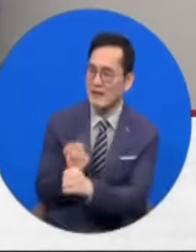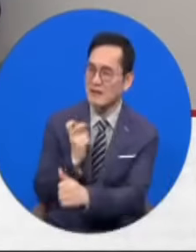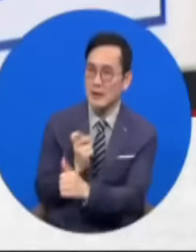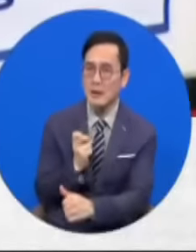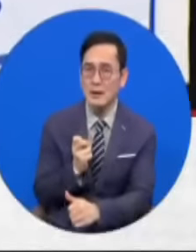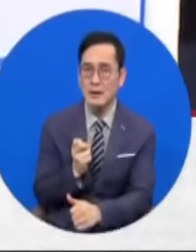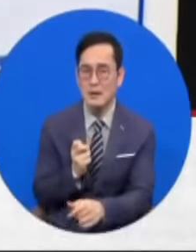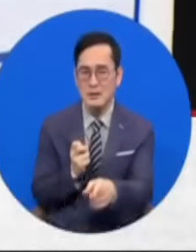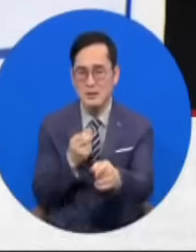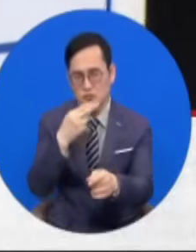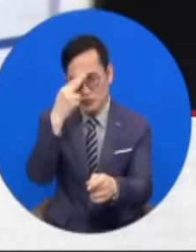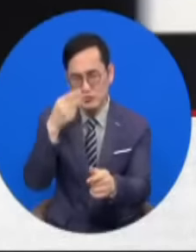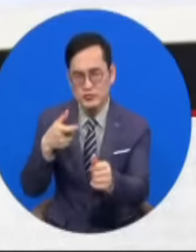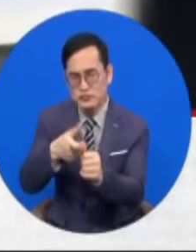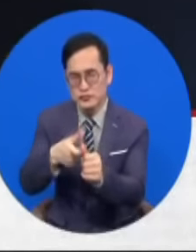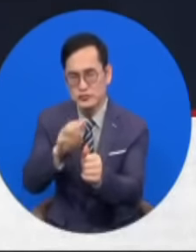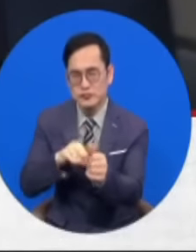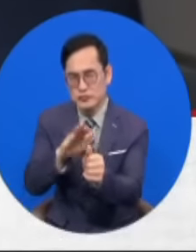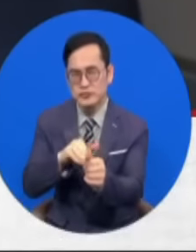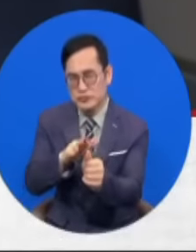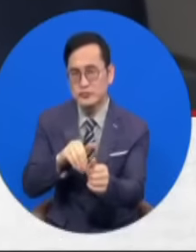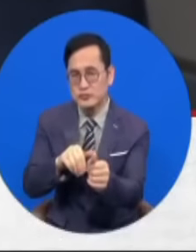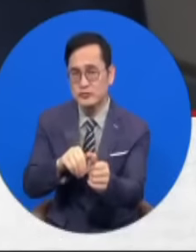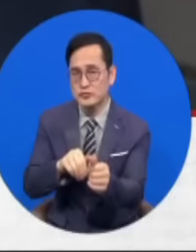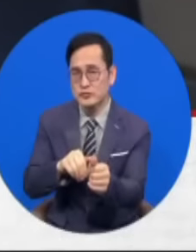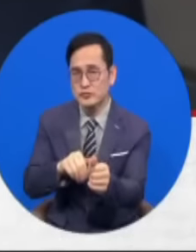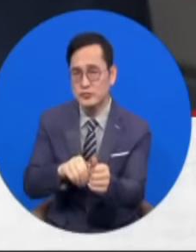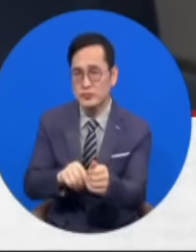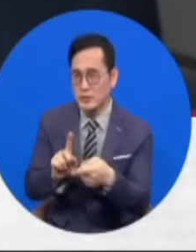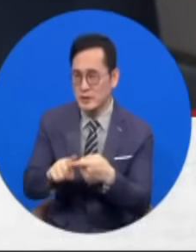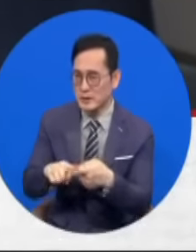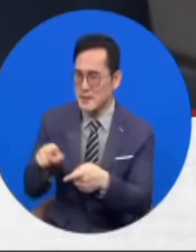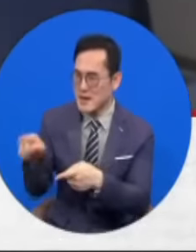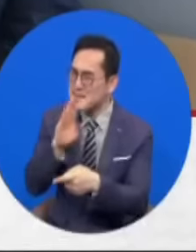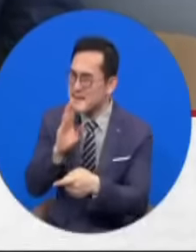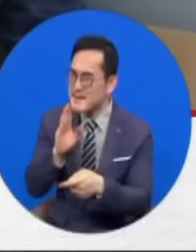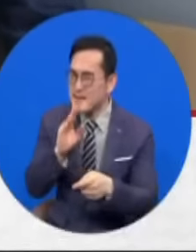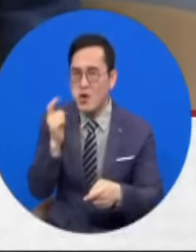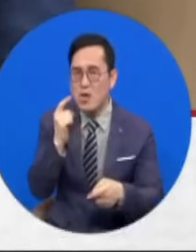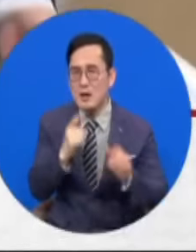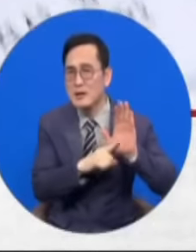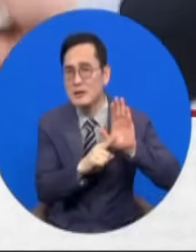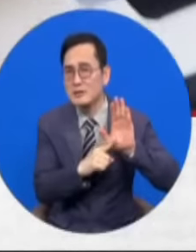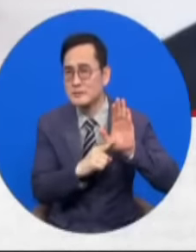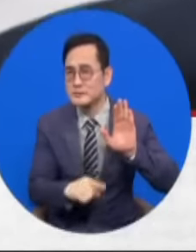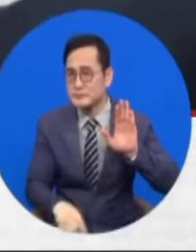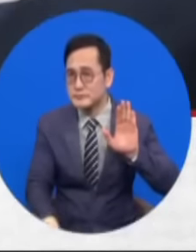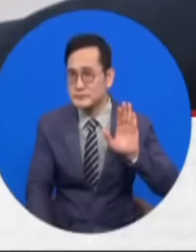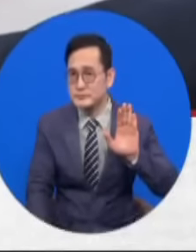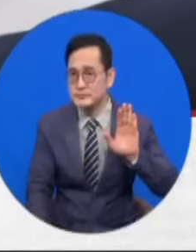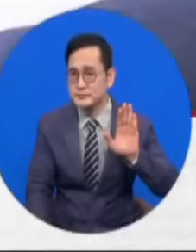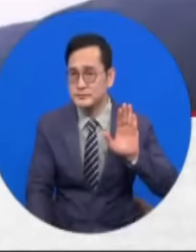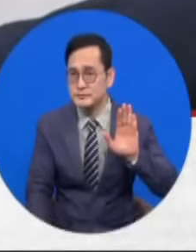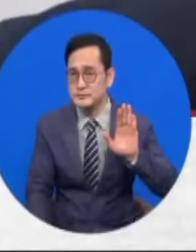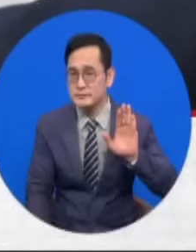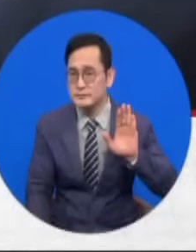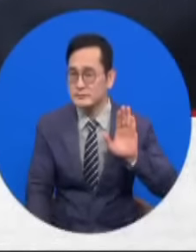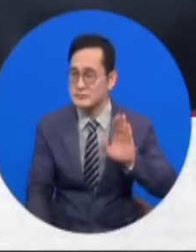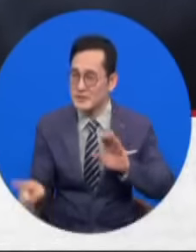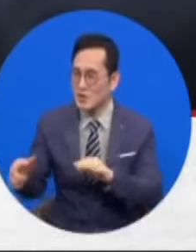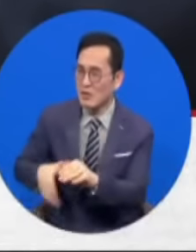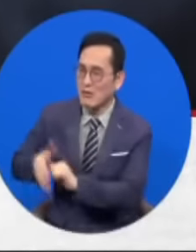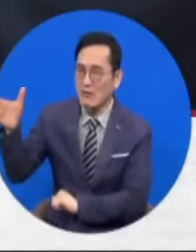하는데이 사람을 모욕을 주기 위해서 하는 거예요 제가 볼 때 의도는 그렇다고 보거든요 이화형 술자리만 가지고 가면 사실은